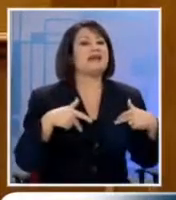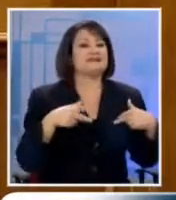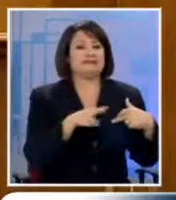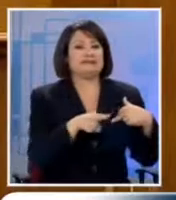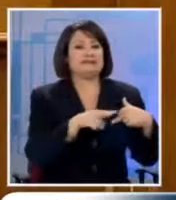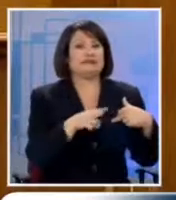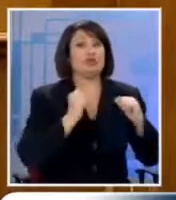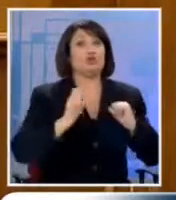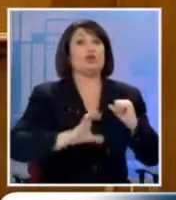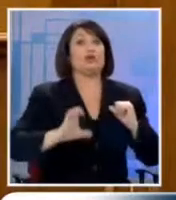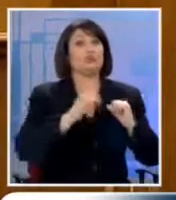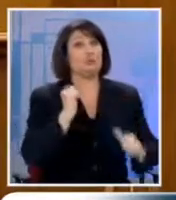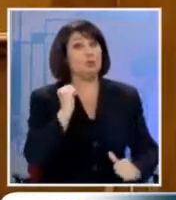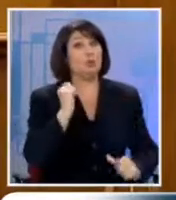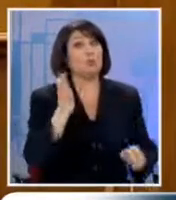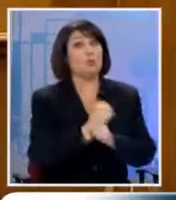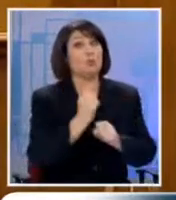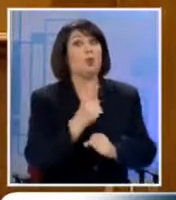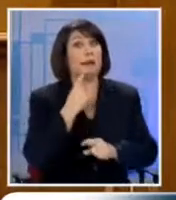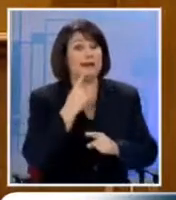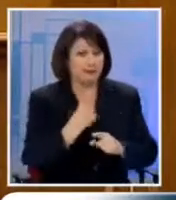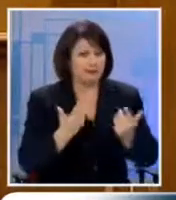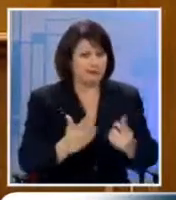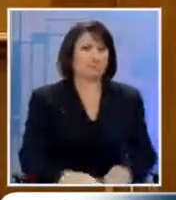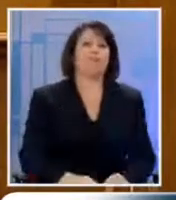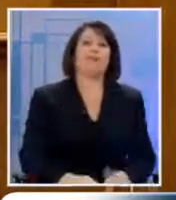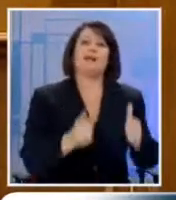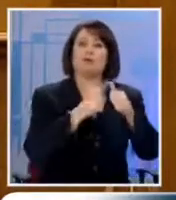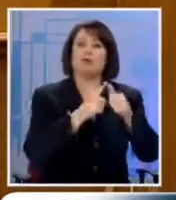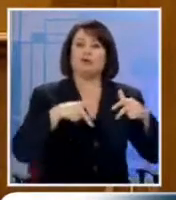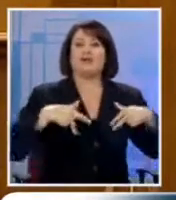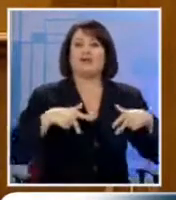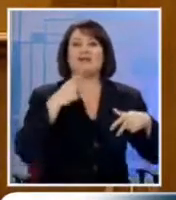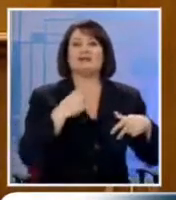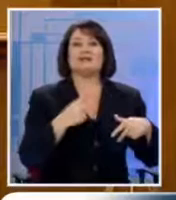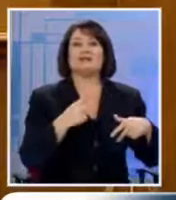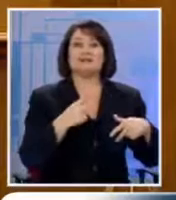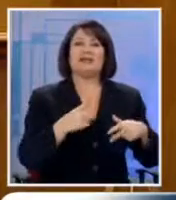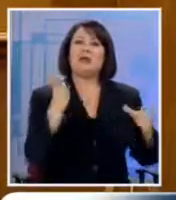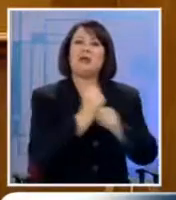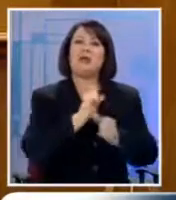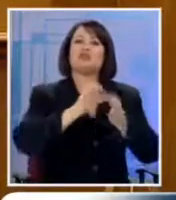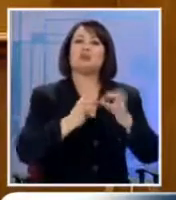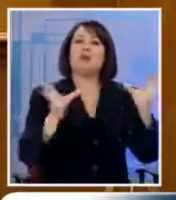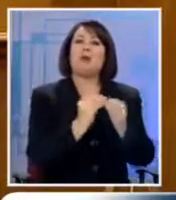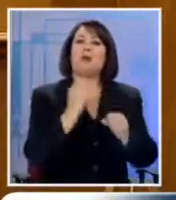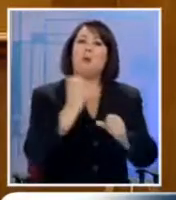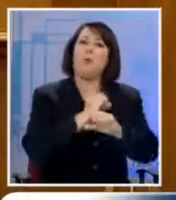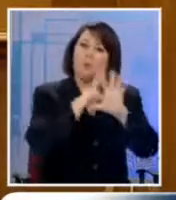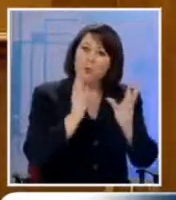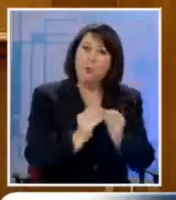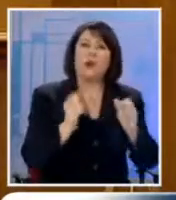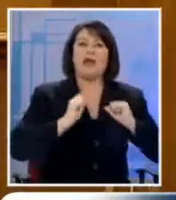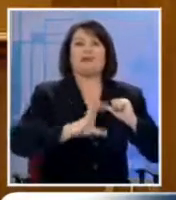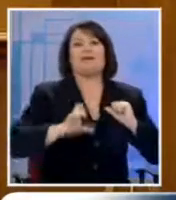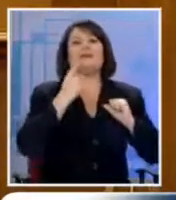σας, τον τουρισμό, ορισμένα πράγματα. Πρώτον, η κυβέρνηση θριαμβολογεί για το success story στον τουρισμό, που μοιάζει πάρα πολύ με το